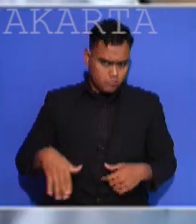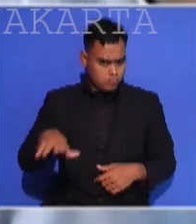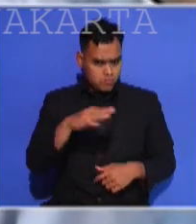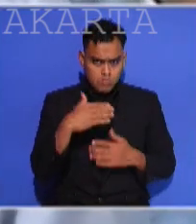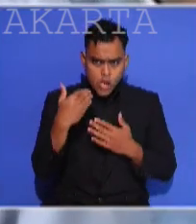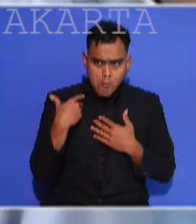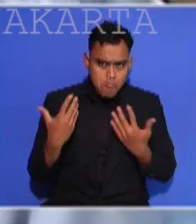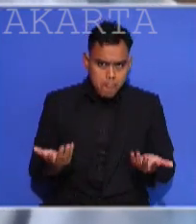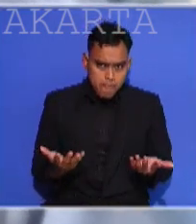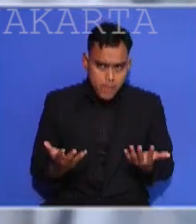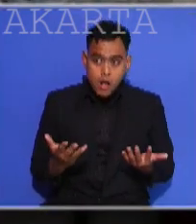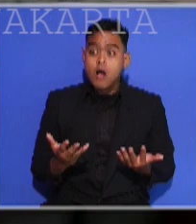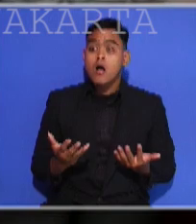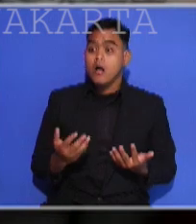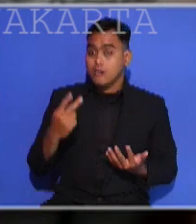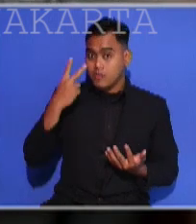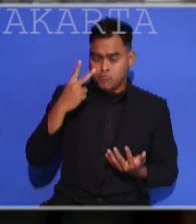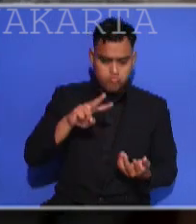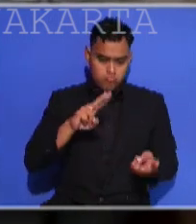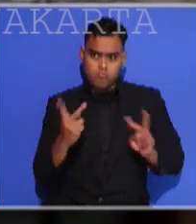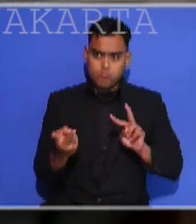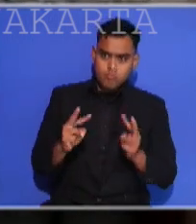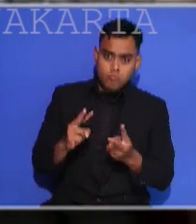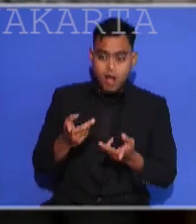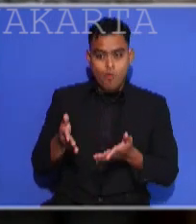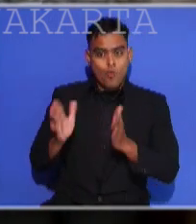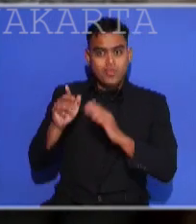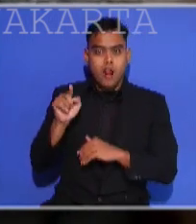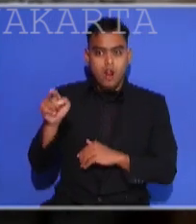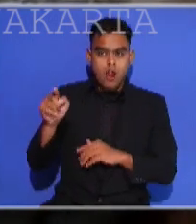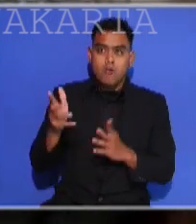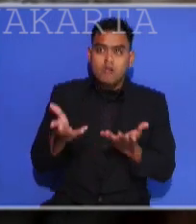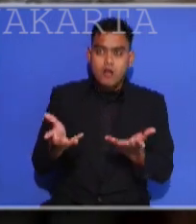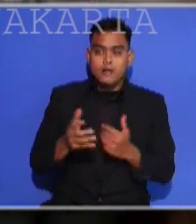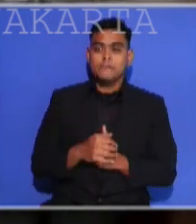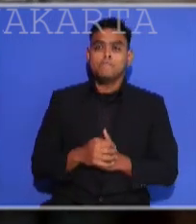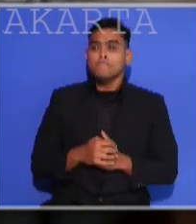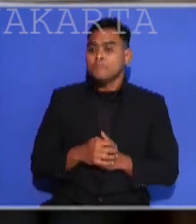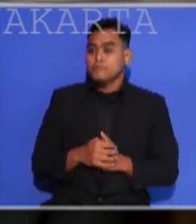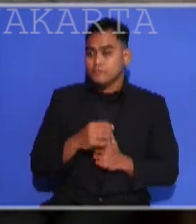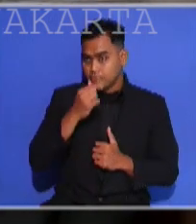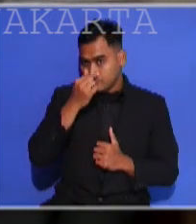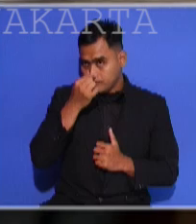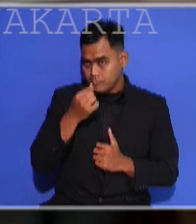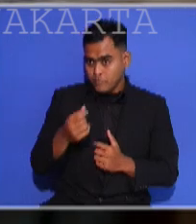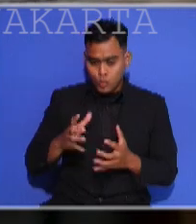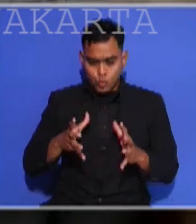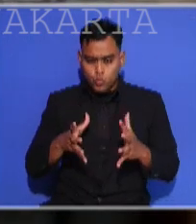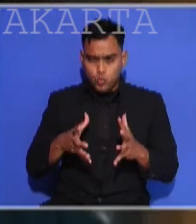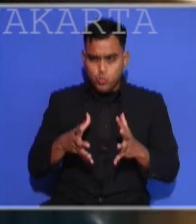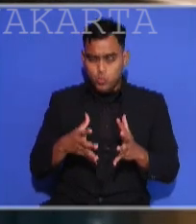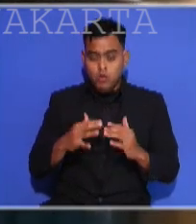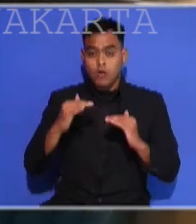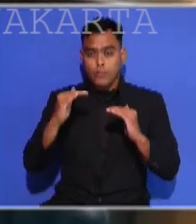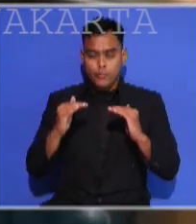lahan pertanian menjadi Hotel atau Kondominium yang mengakibatkan hilangnya sumber air serta berkurangnya daerah resapan